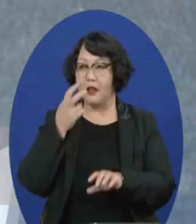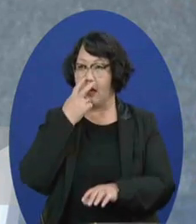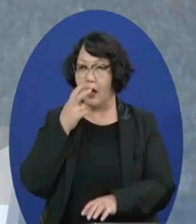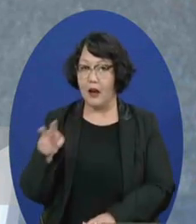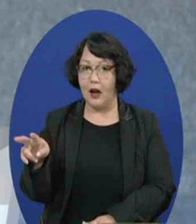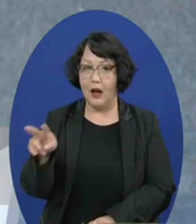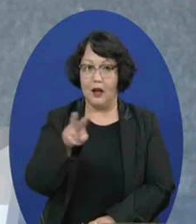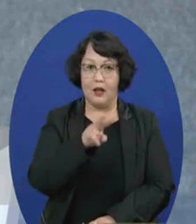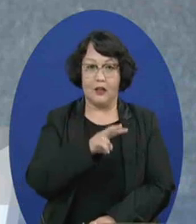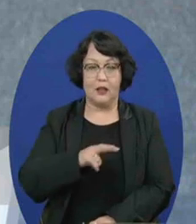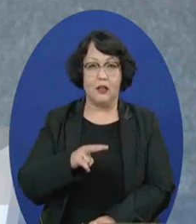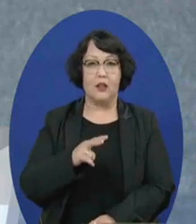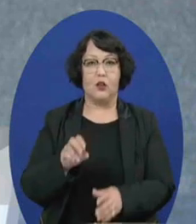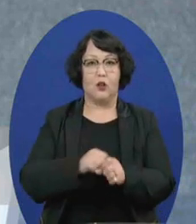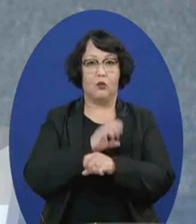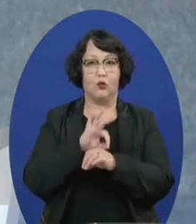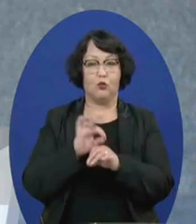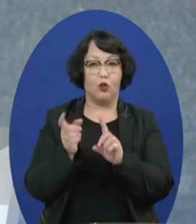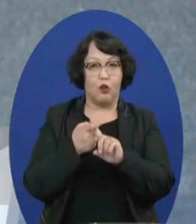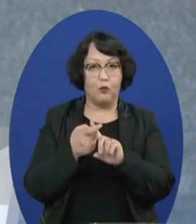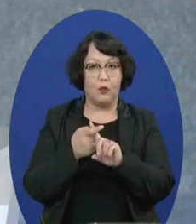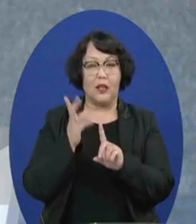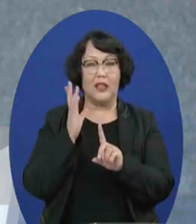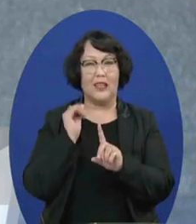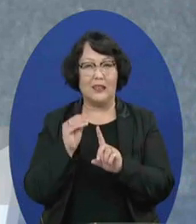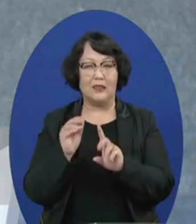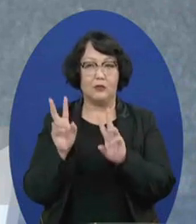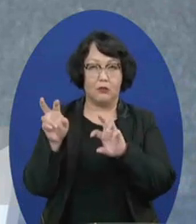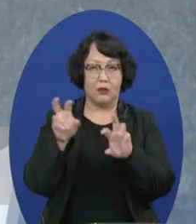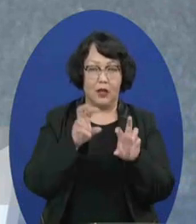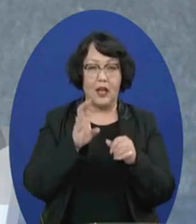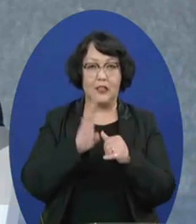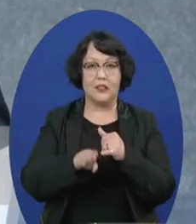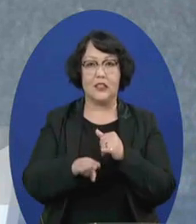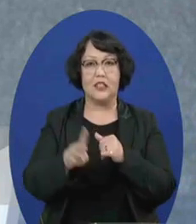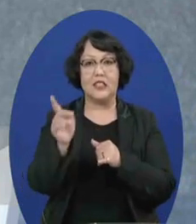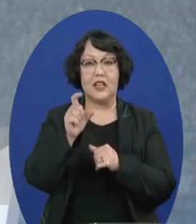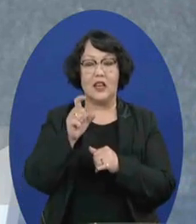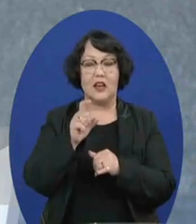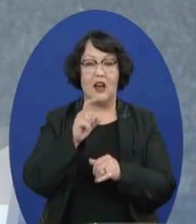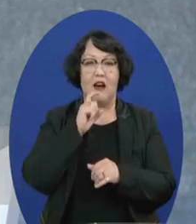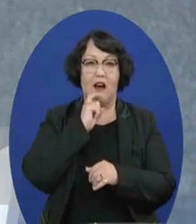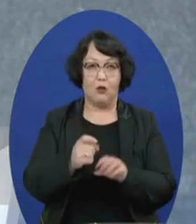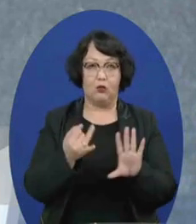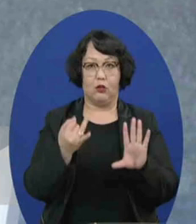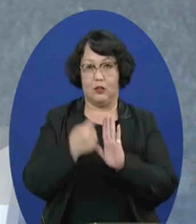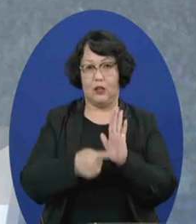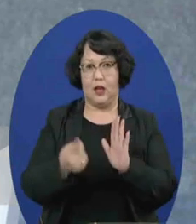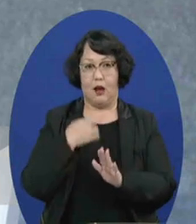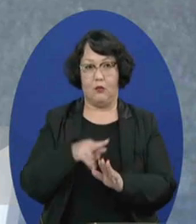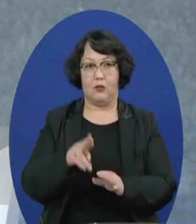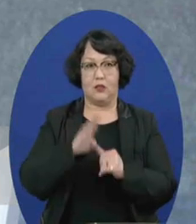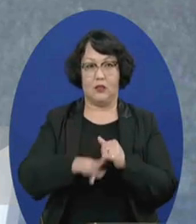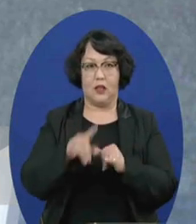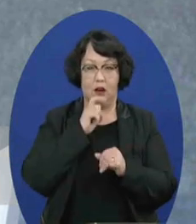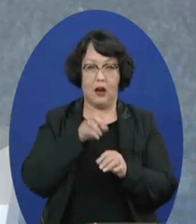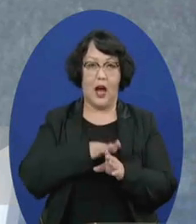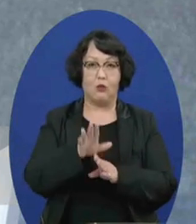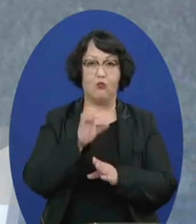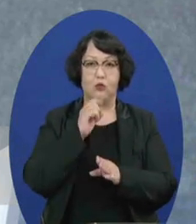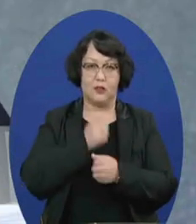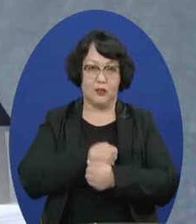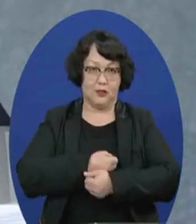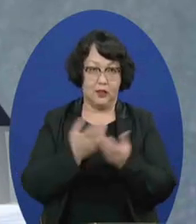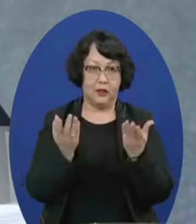байдал за эрсдлийн үнэлгээ хийж яг эцлэж зарлах вэ гэдгийг одоо бид нар 7 сарын 10-нд эцлэж аль хэдийн сар зарлана